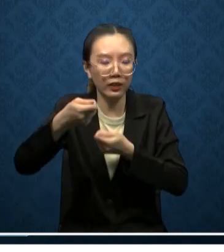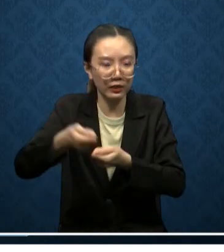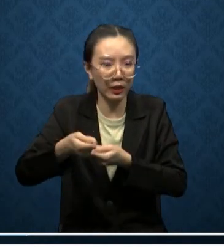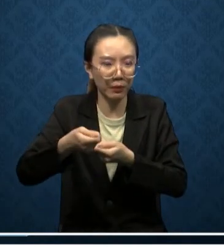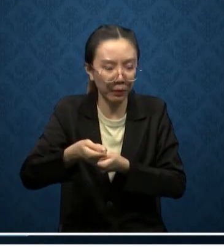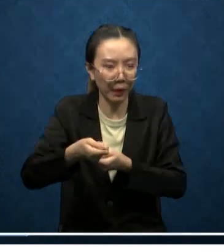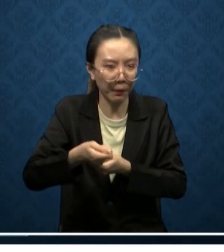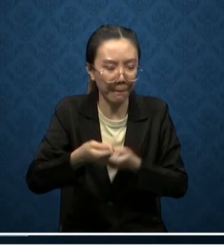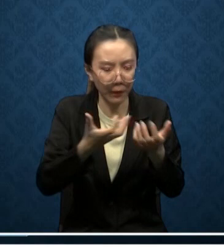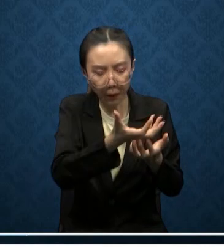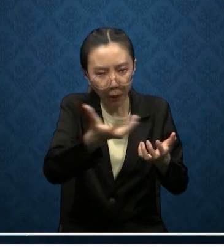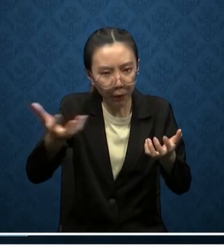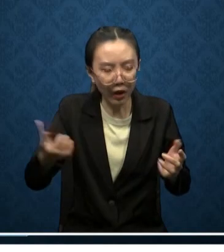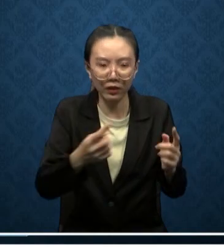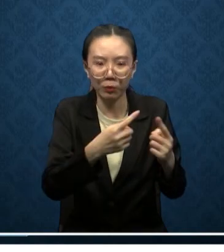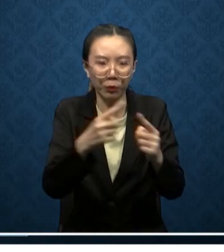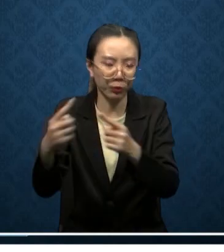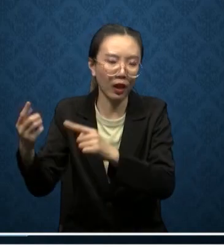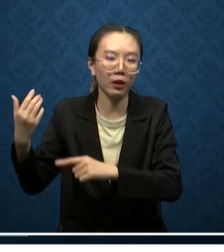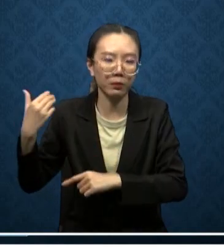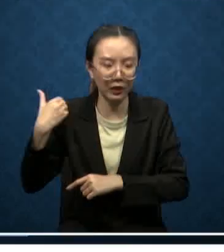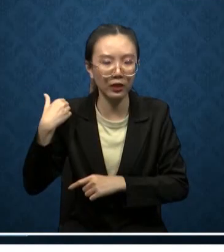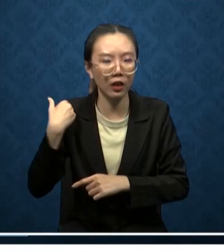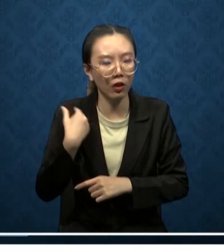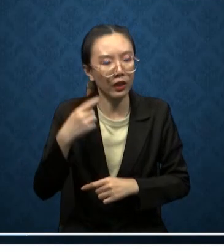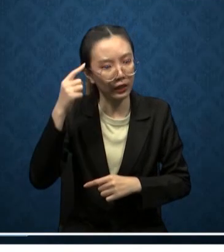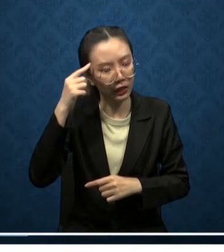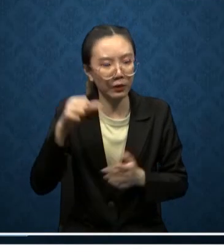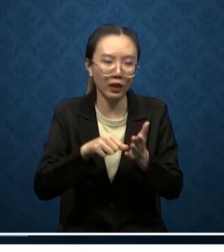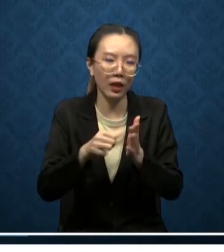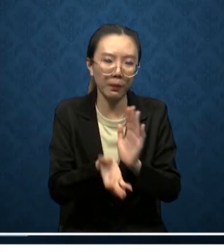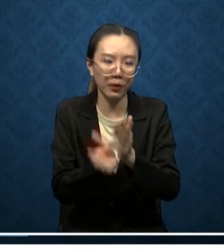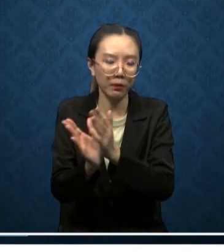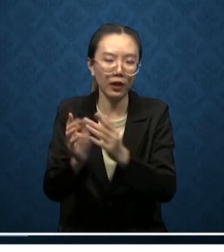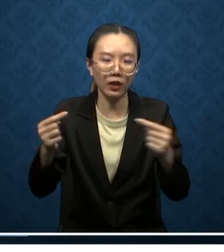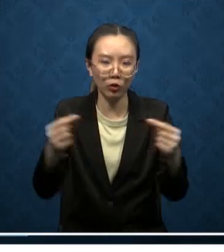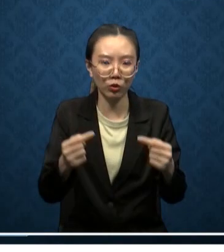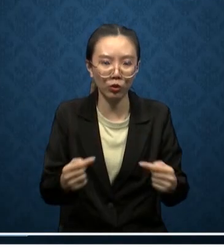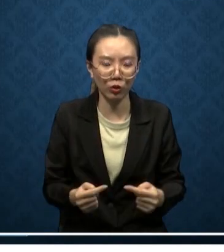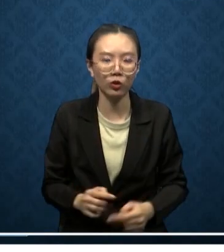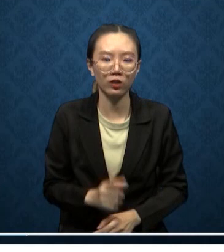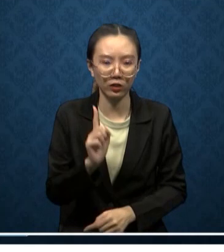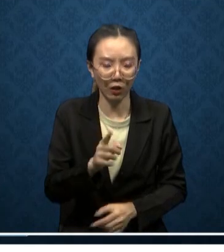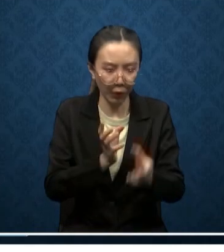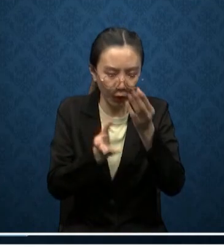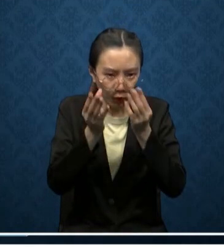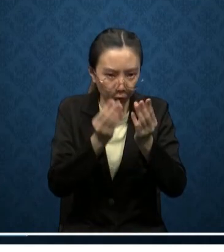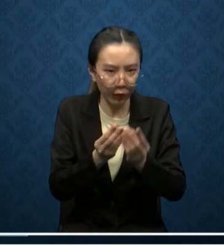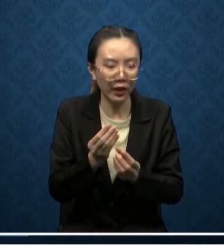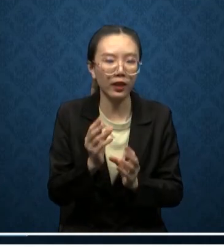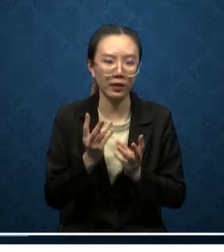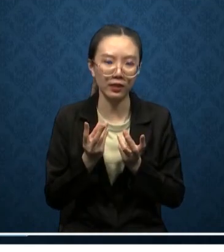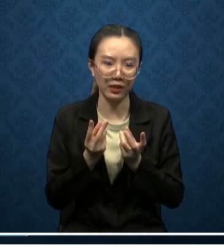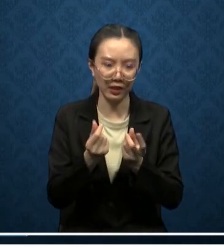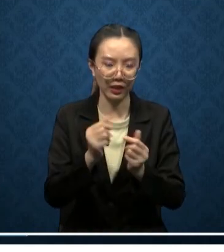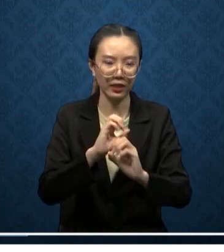ใช้เครื่องจักรกลประเภทเดียวกันอาจจะต้องมีการปรับปรุงหรือก็ปรับเปลี่ยนตามรูปแบบที่จะดำเนินการซึ่งต้องมีการศึกษาให้รอบรอบคอบนะครับอีก